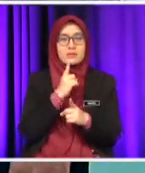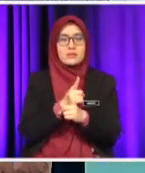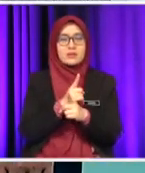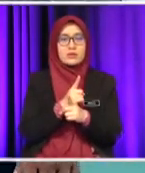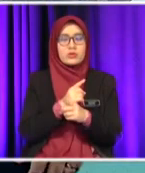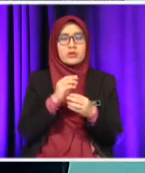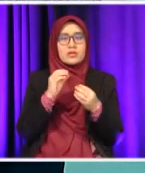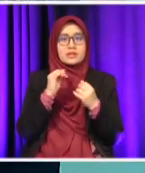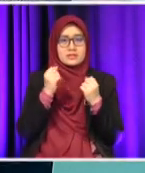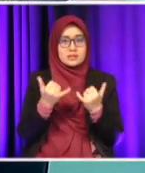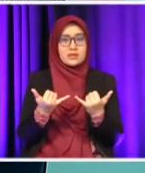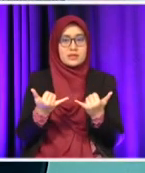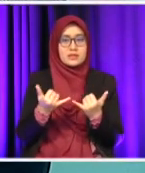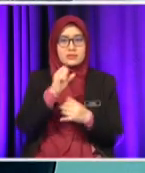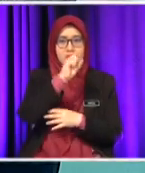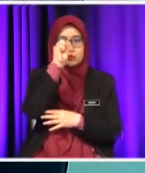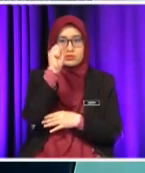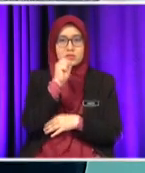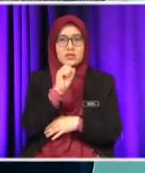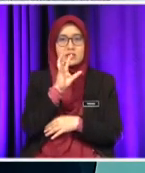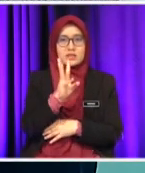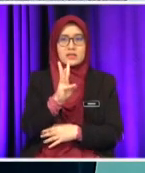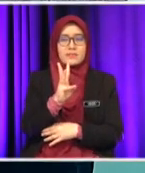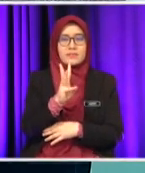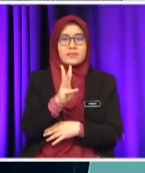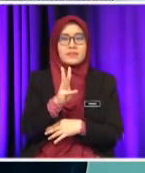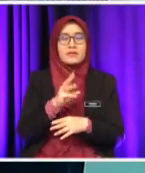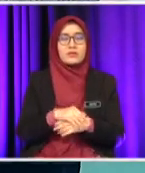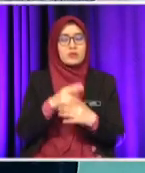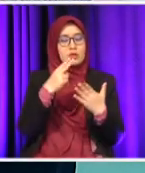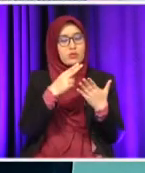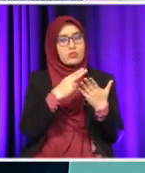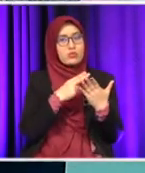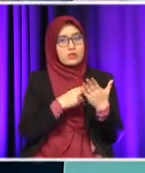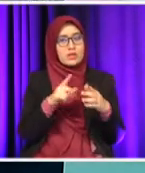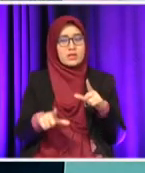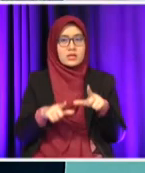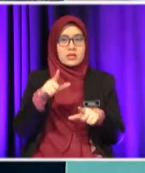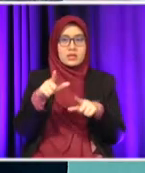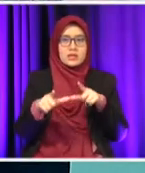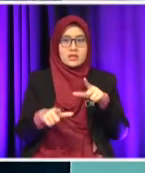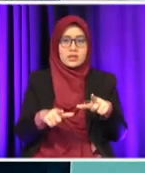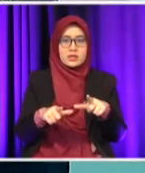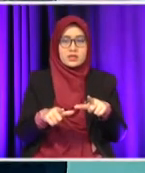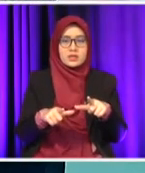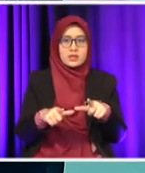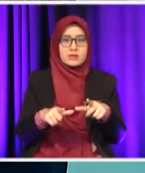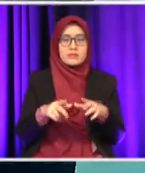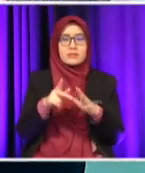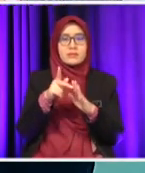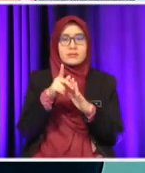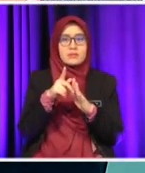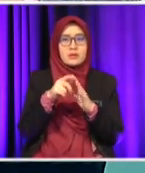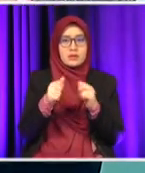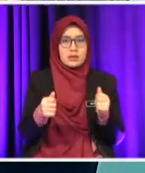ke-6 ee Ini urutan ya langkah penyediaan akuarium oke baik